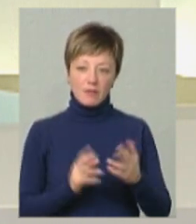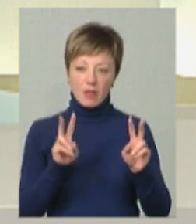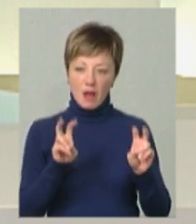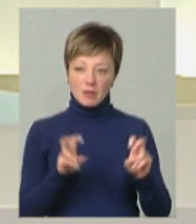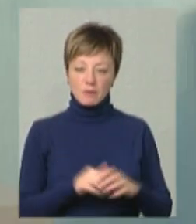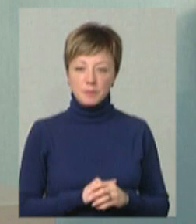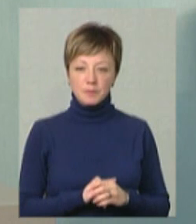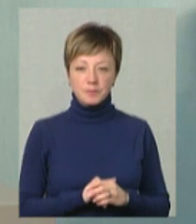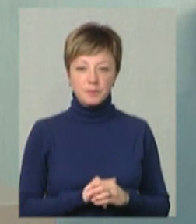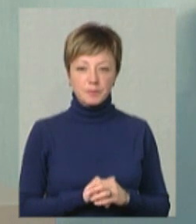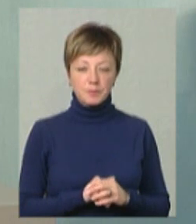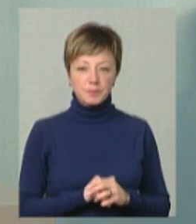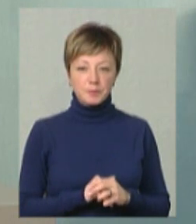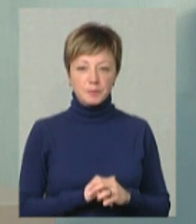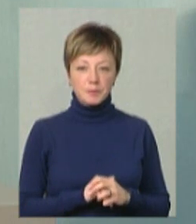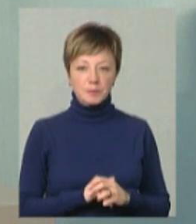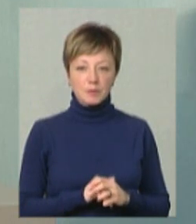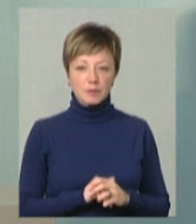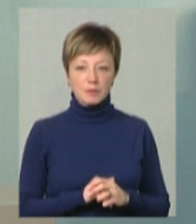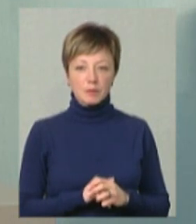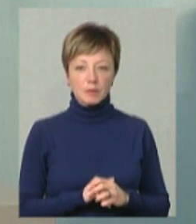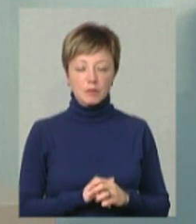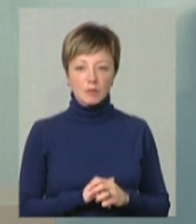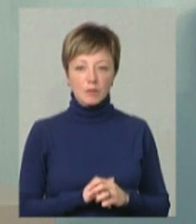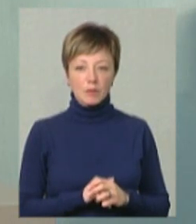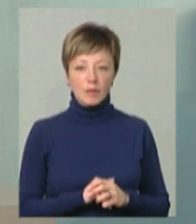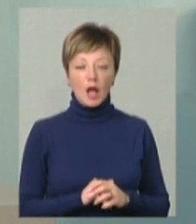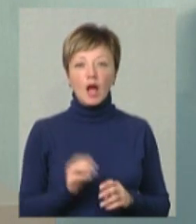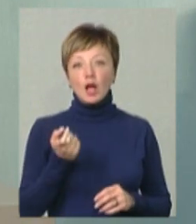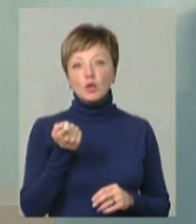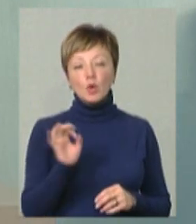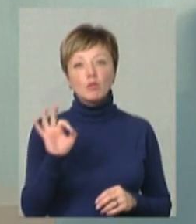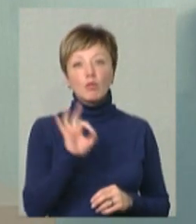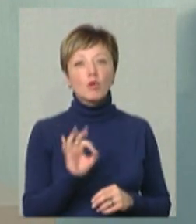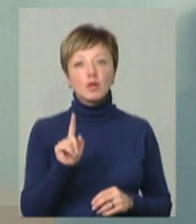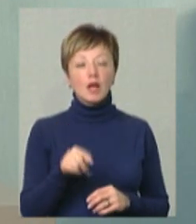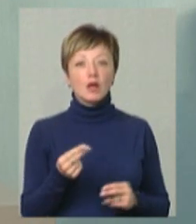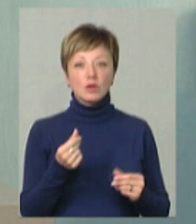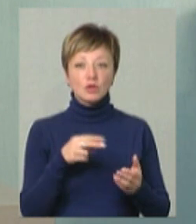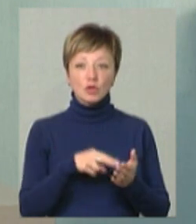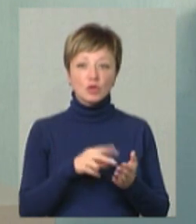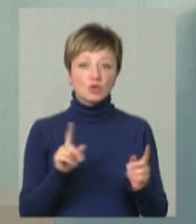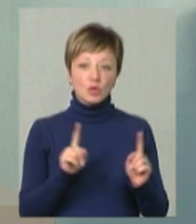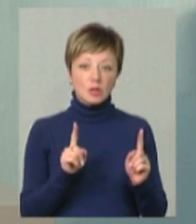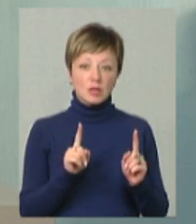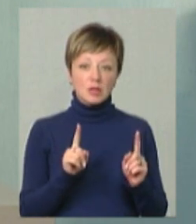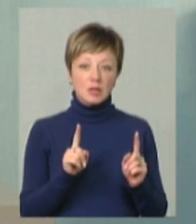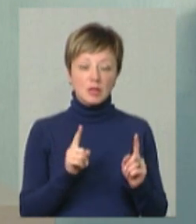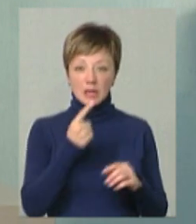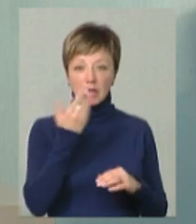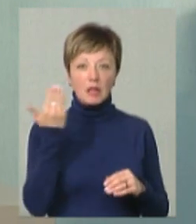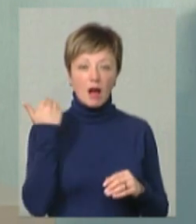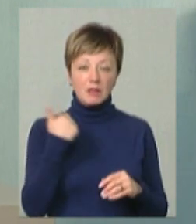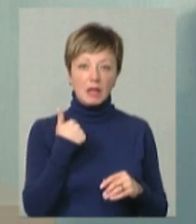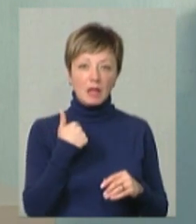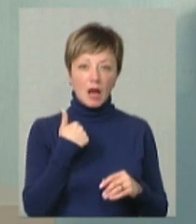назви. Ну так, трошечки про те, чи коштує це щось. Зовсім недавно